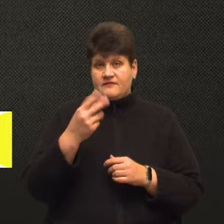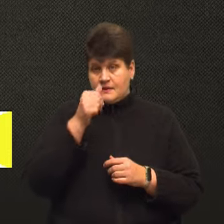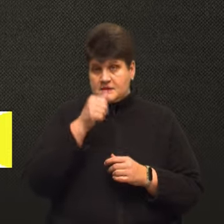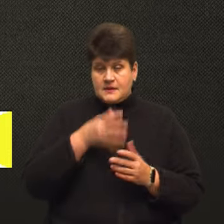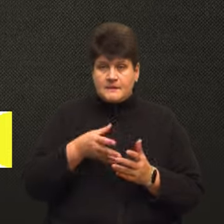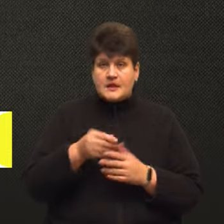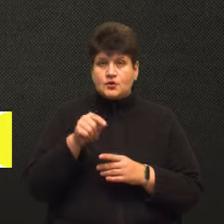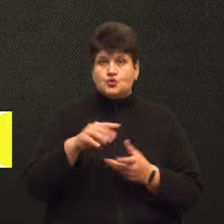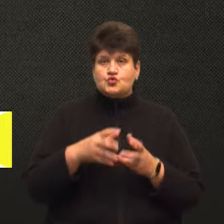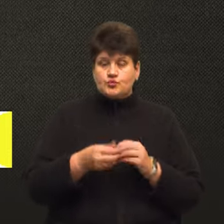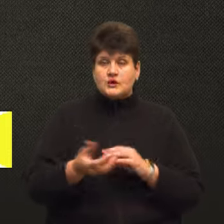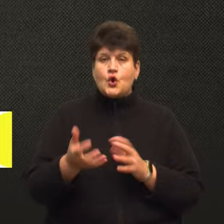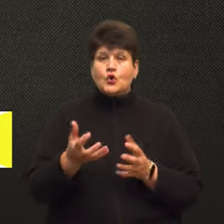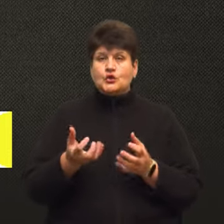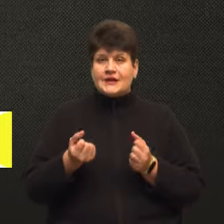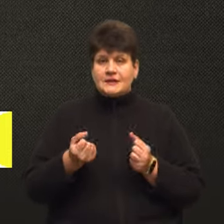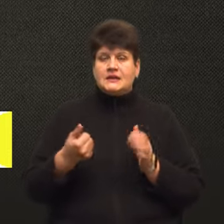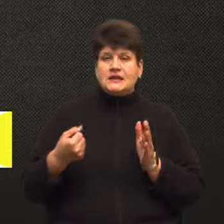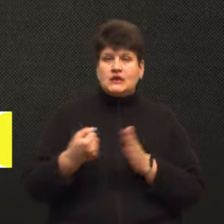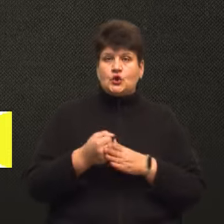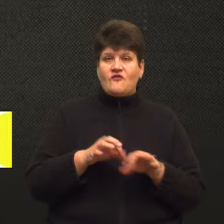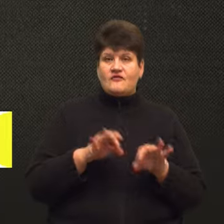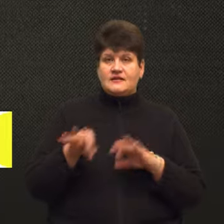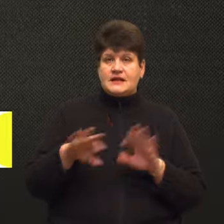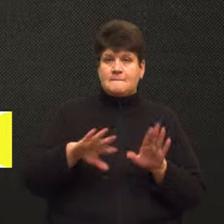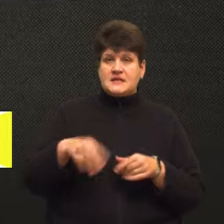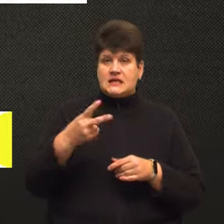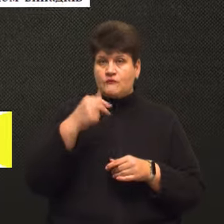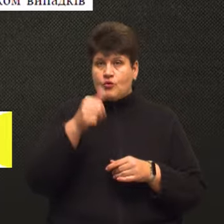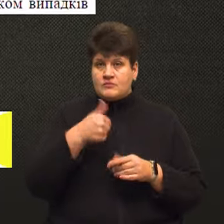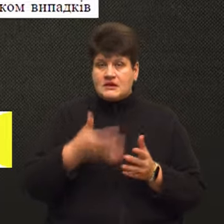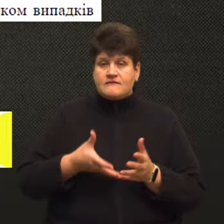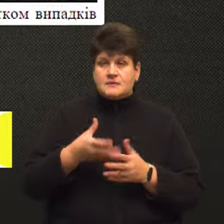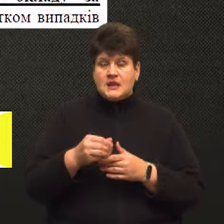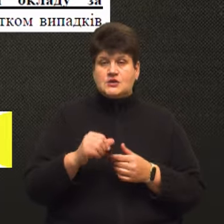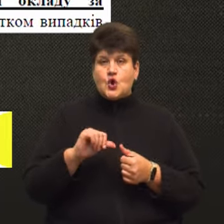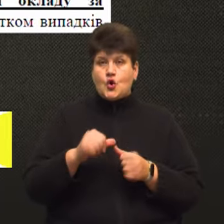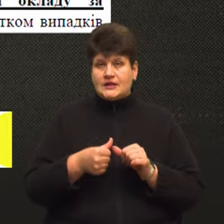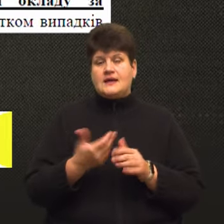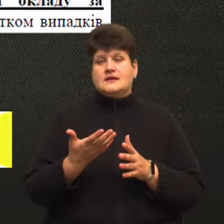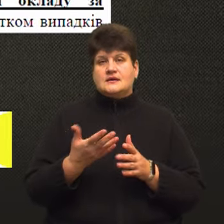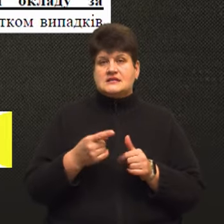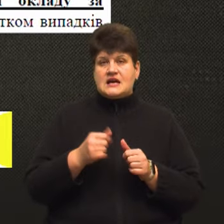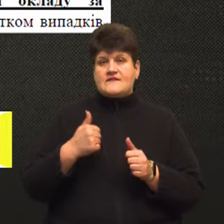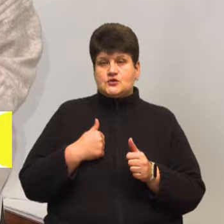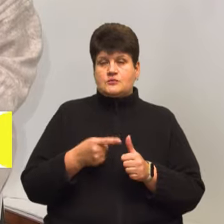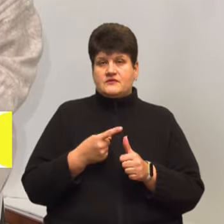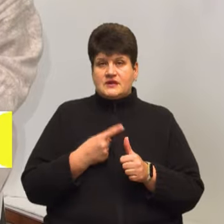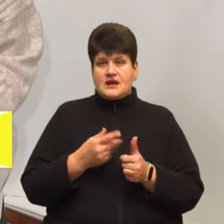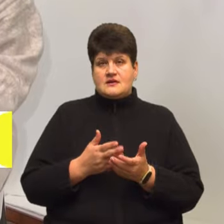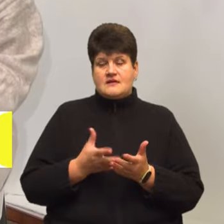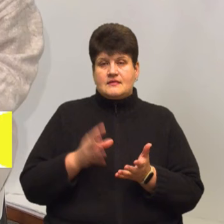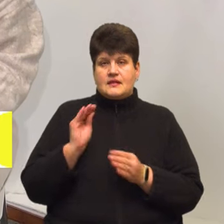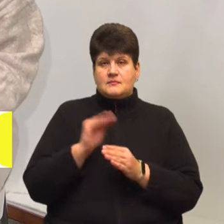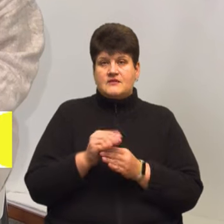отримували за займаними посадами до виведення після двох місяців виплачують оклад за військовим званням і надбавку за вислугу років за